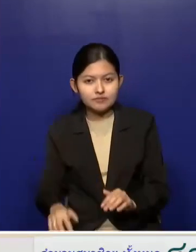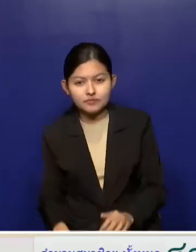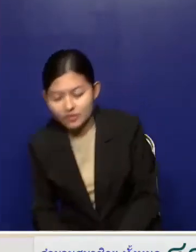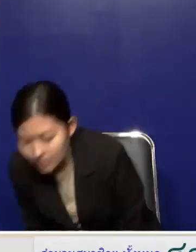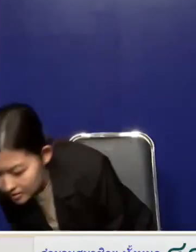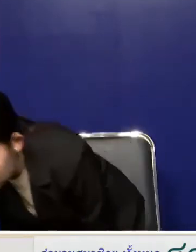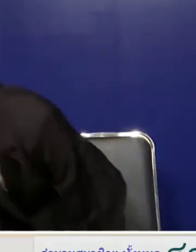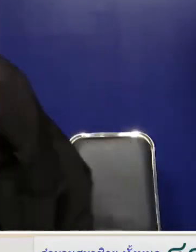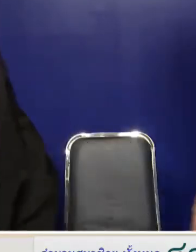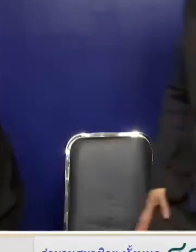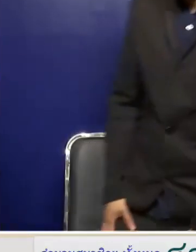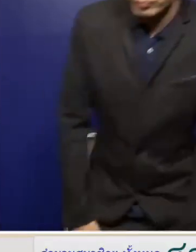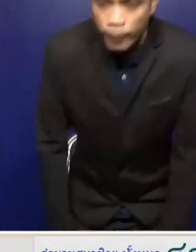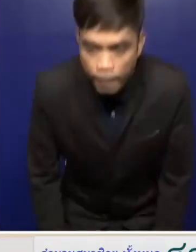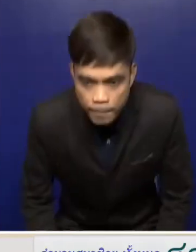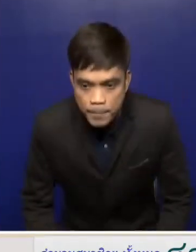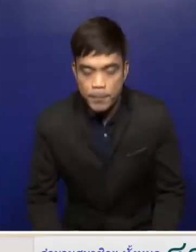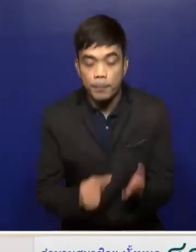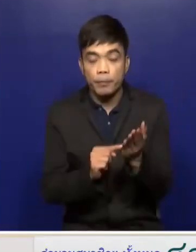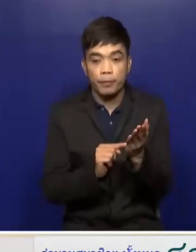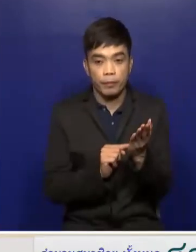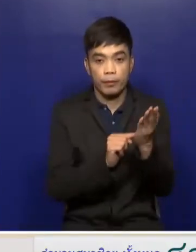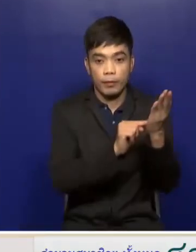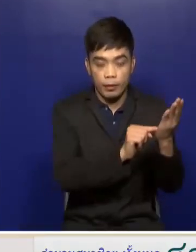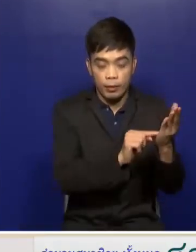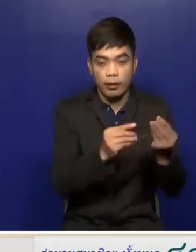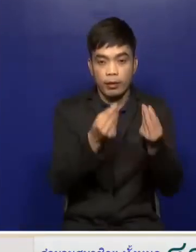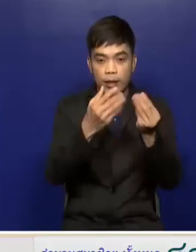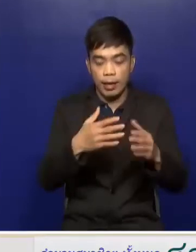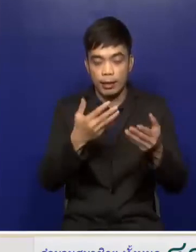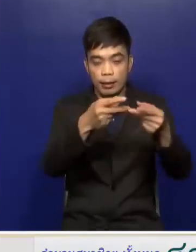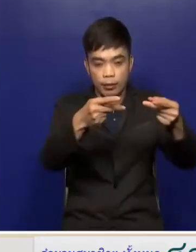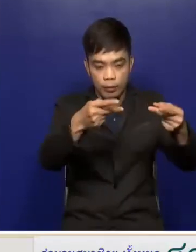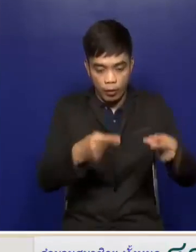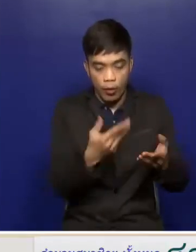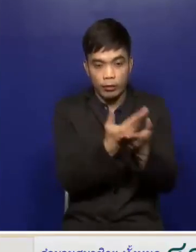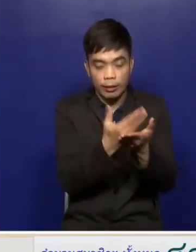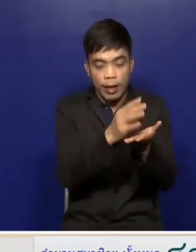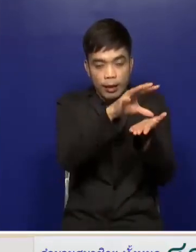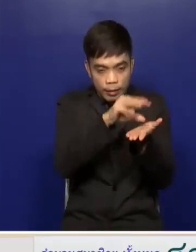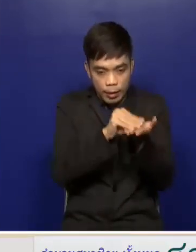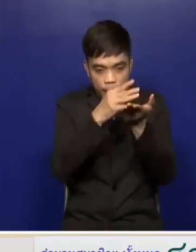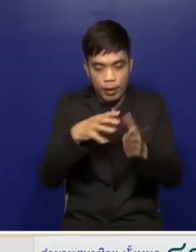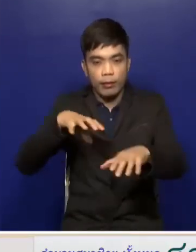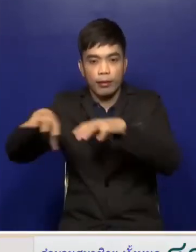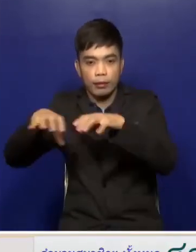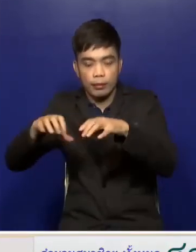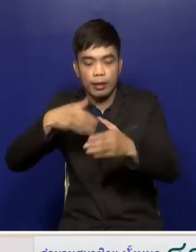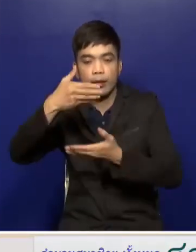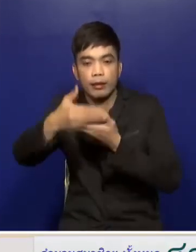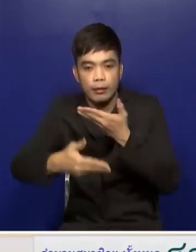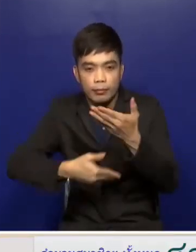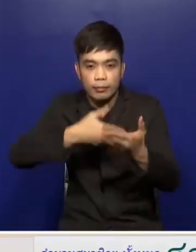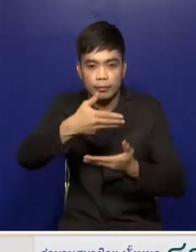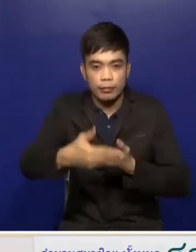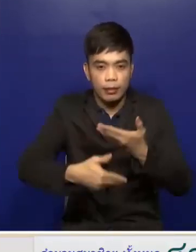มีการเสนอว่าถ้าเราเอา รายได้ของเกอบมาบิหนจดการและส Legochi สุ